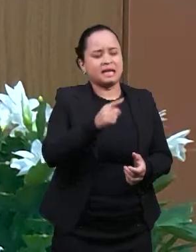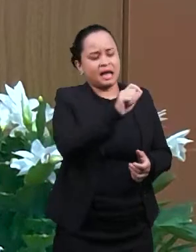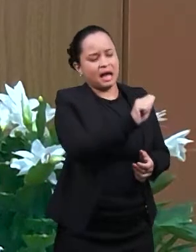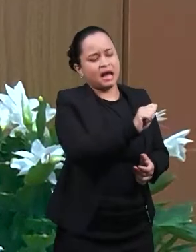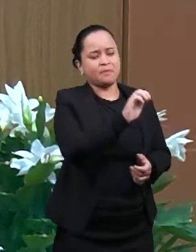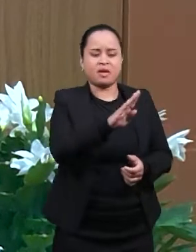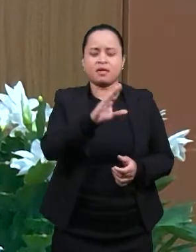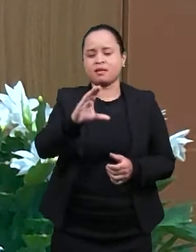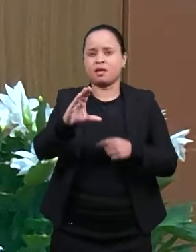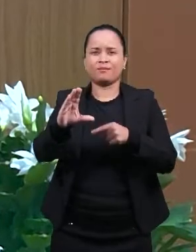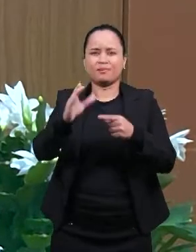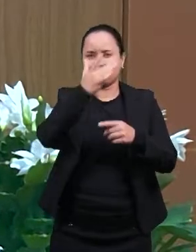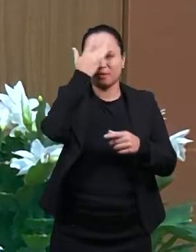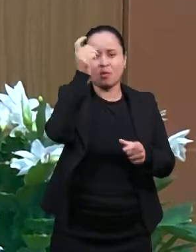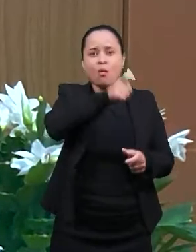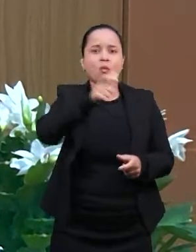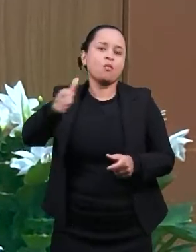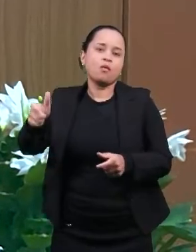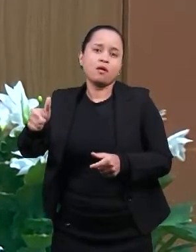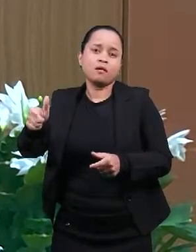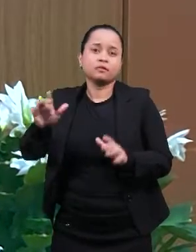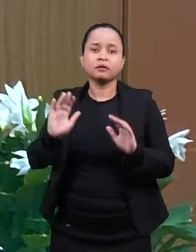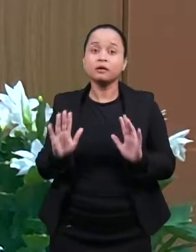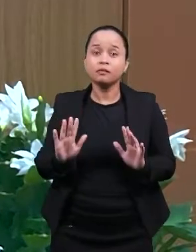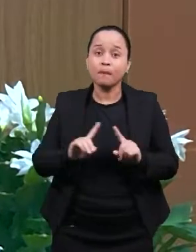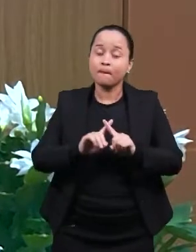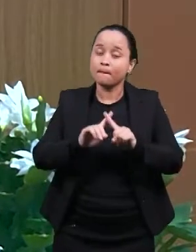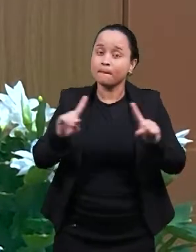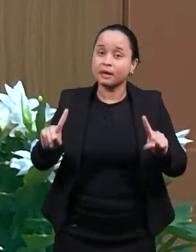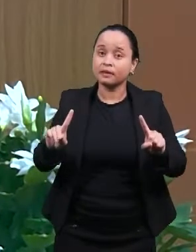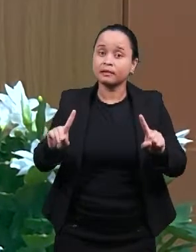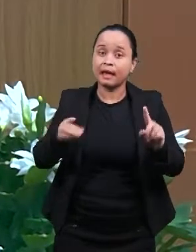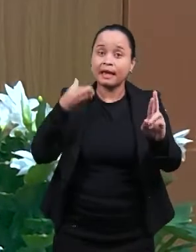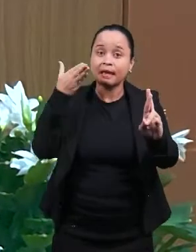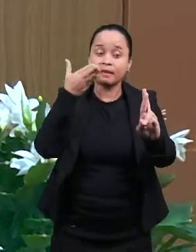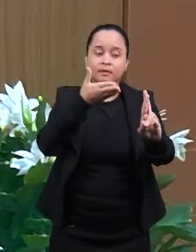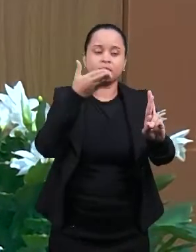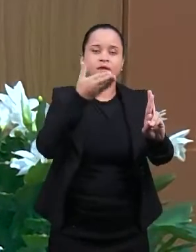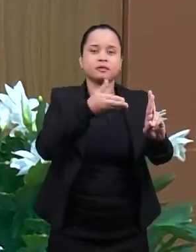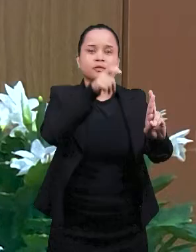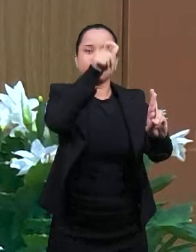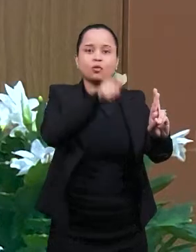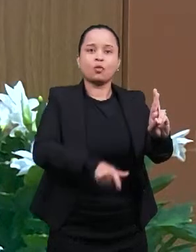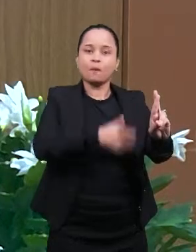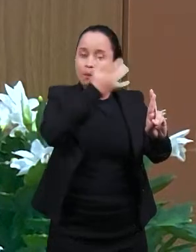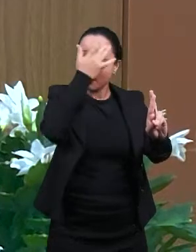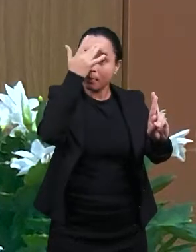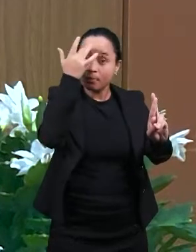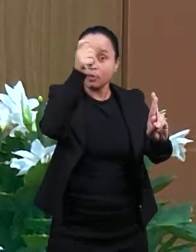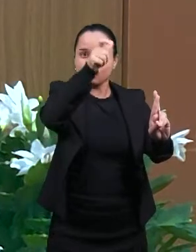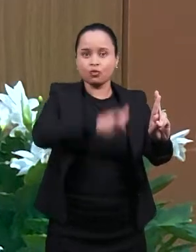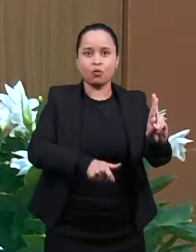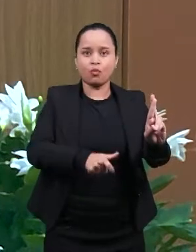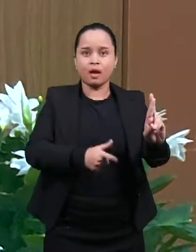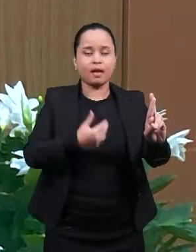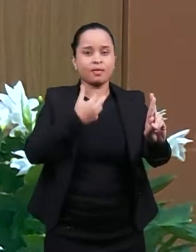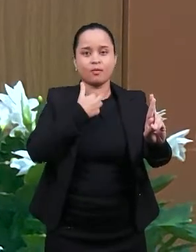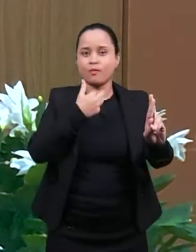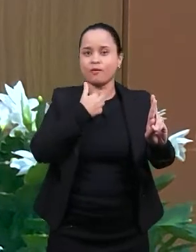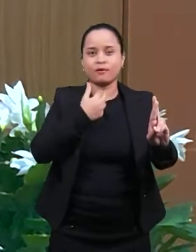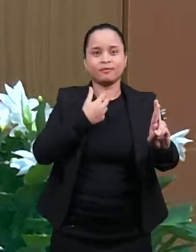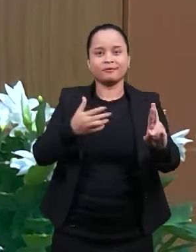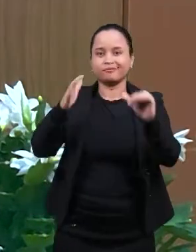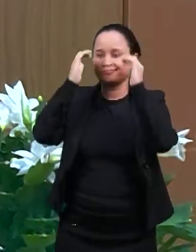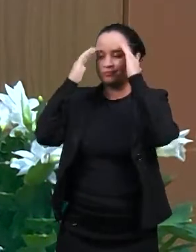что Илиашив – это А, Б или В. Это прообраз человека, который